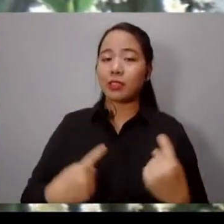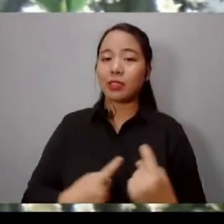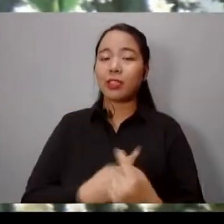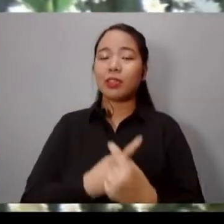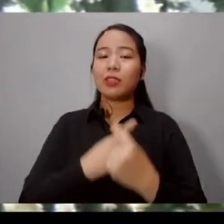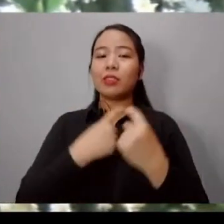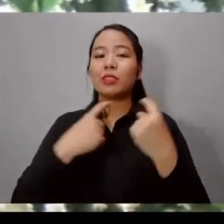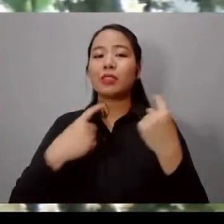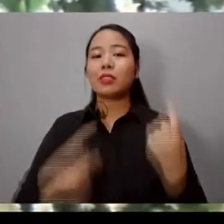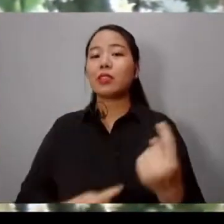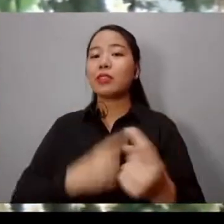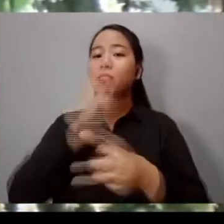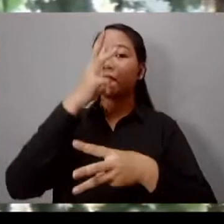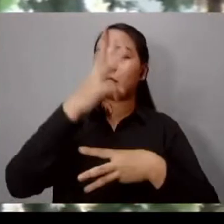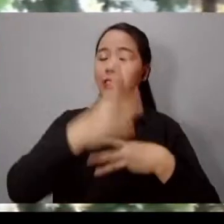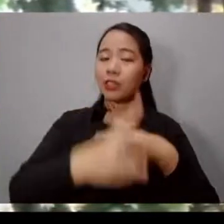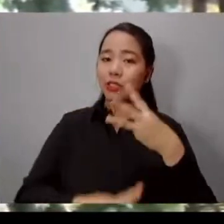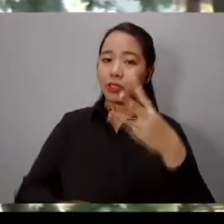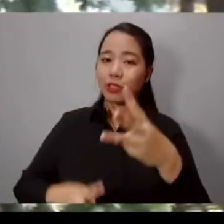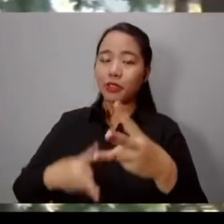kanan ng